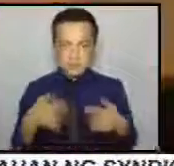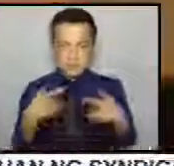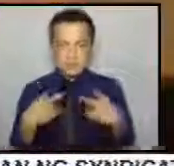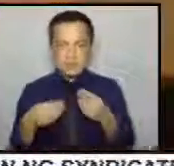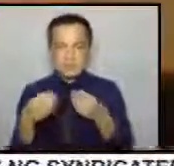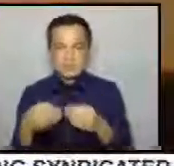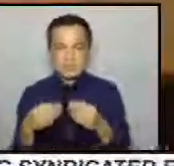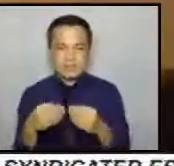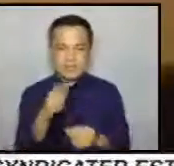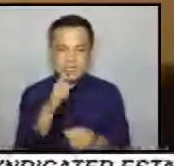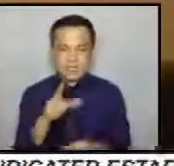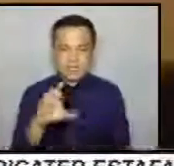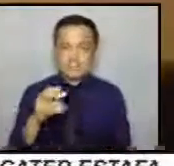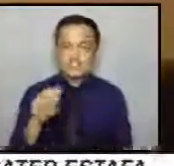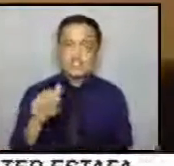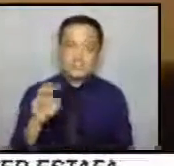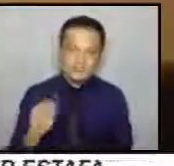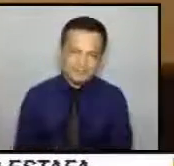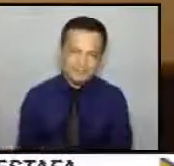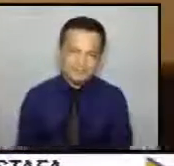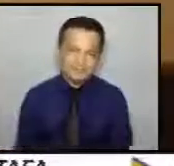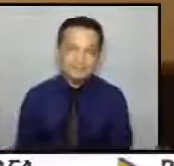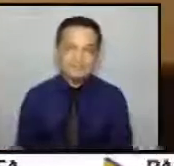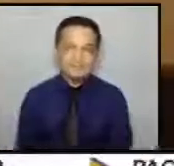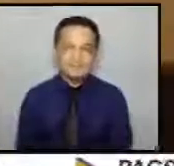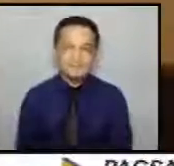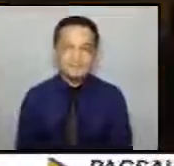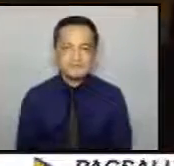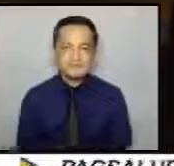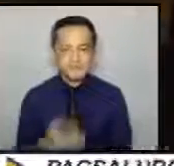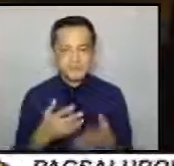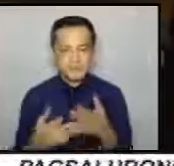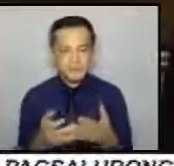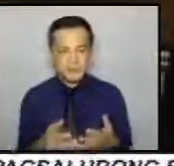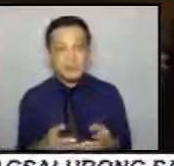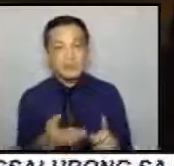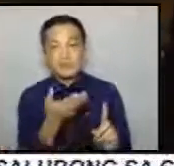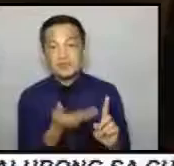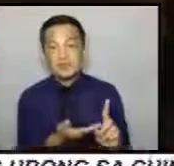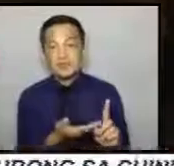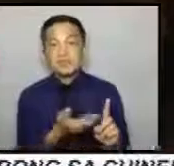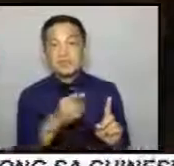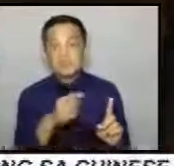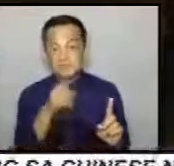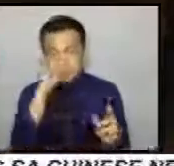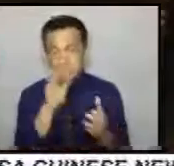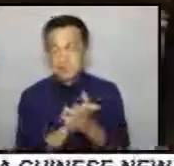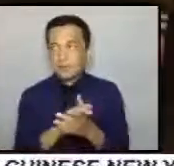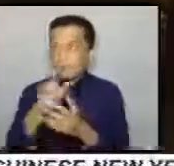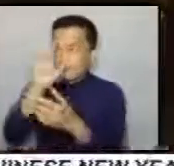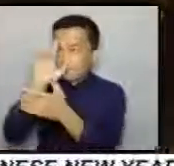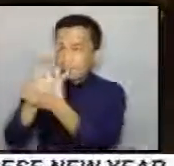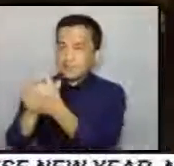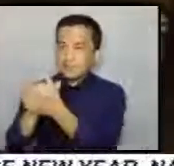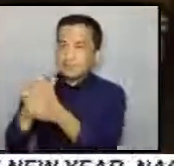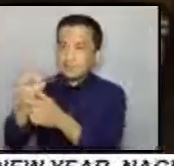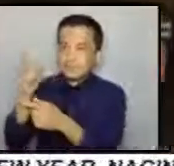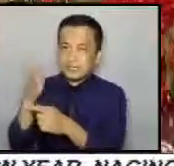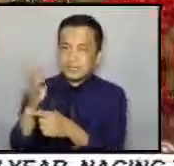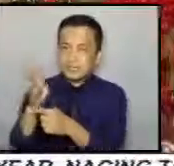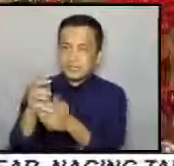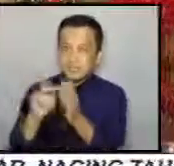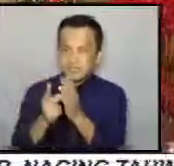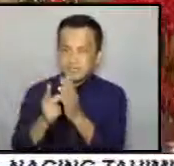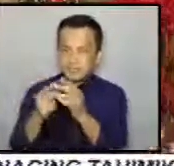Lucky Charms. Sa kabila nito, naniniwala siyang pananampalataya pa rin sa Diyos ang susi para magtagumpay sa